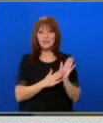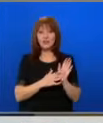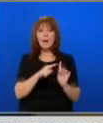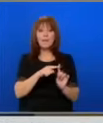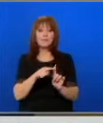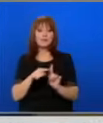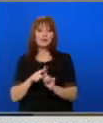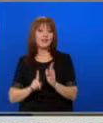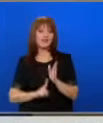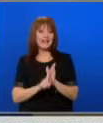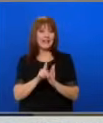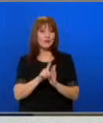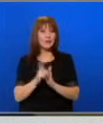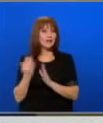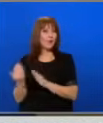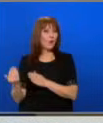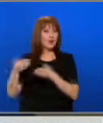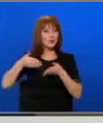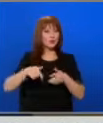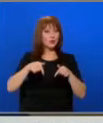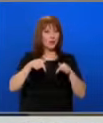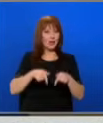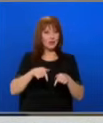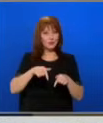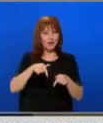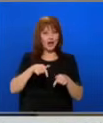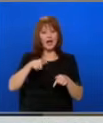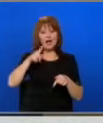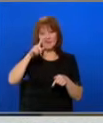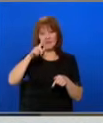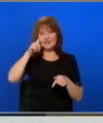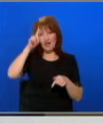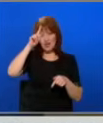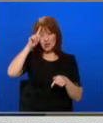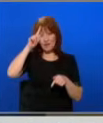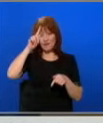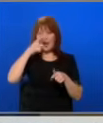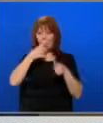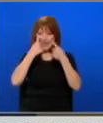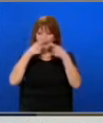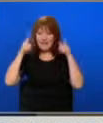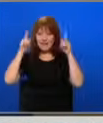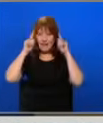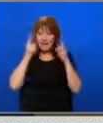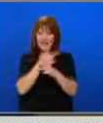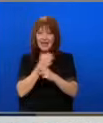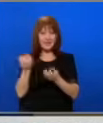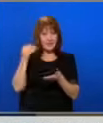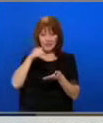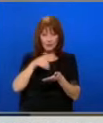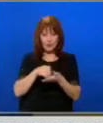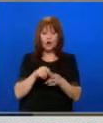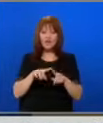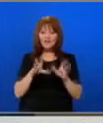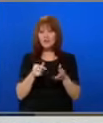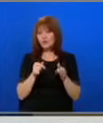позитивните резултати от мисията, която дойде през ноември в София с участието на Нидерландия и Австрия. Всичко това бяха правилните